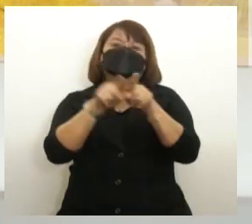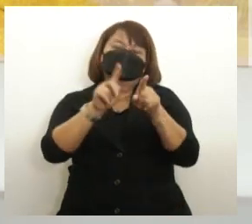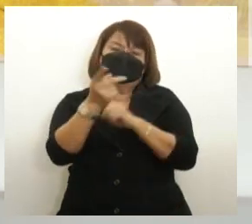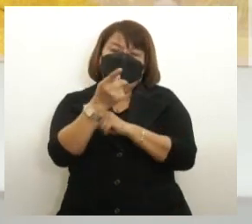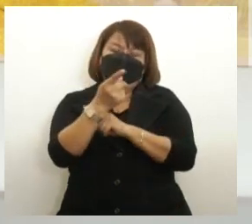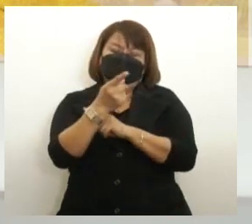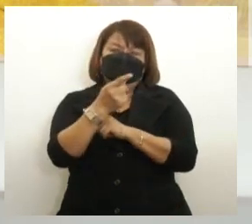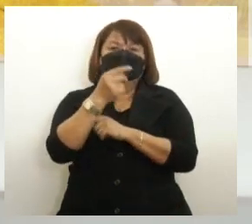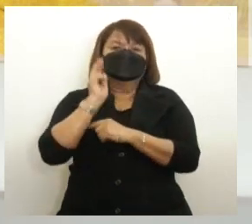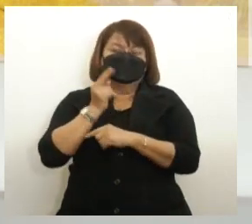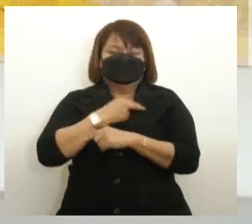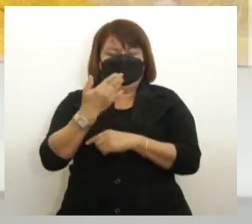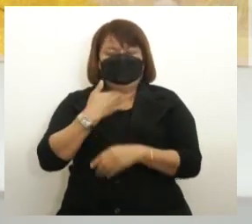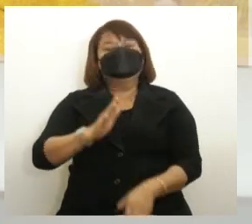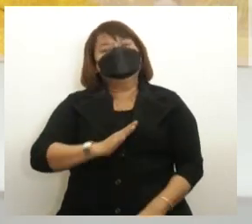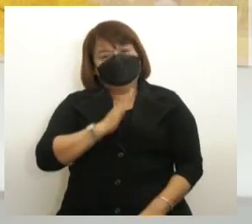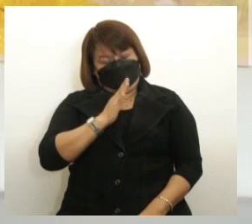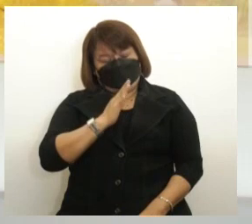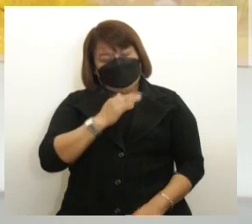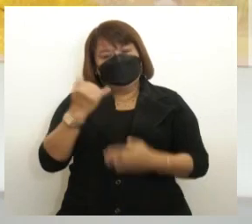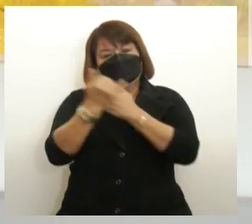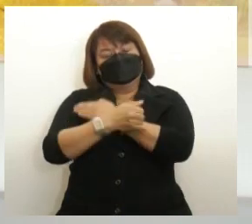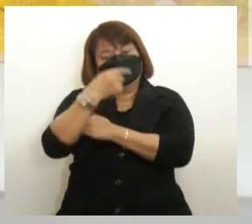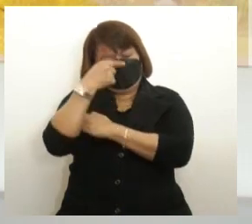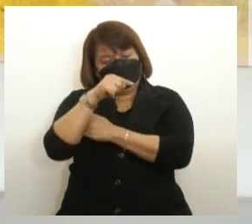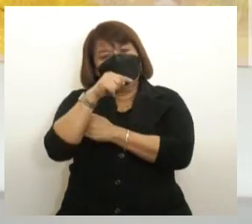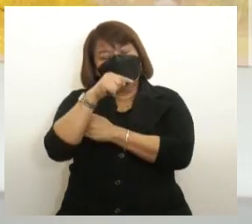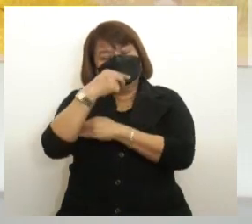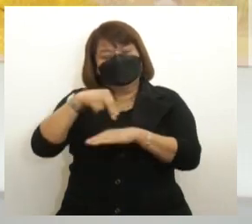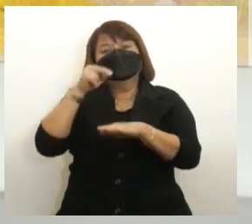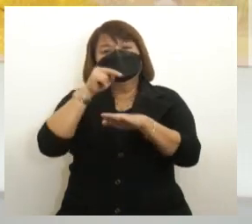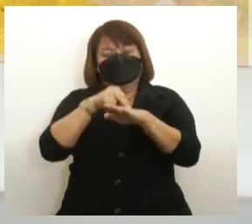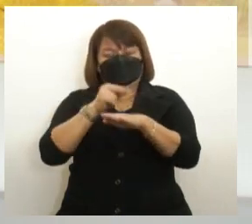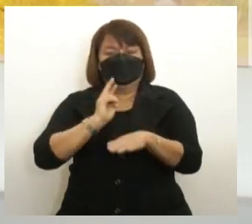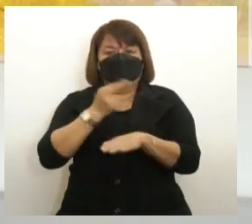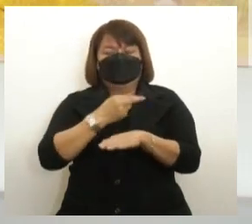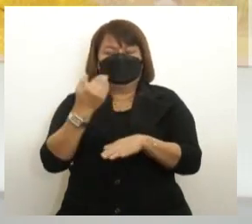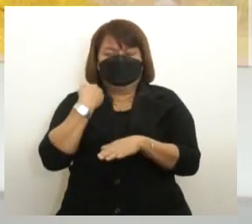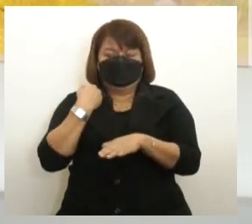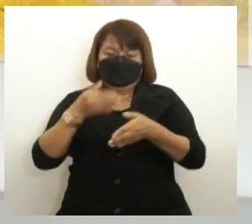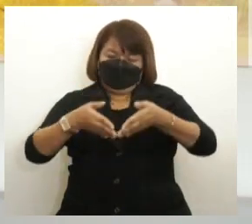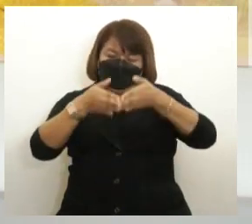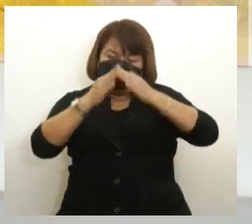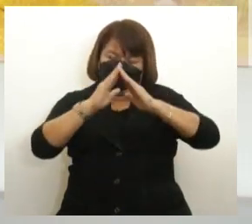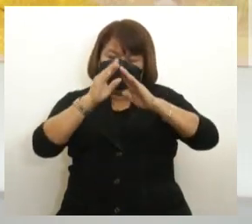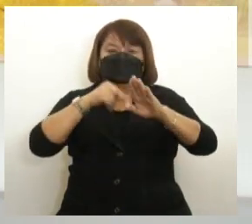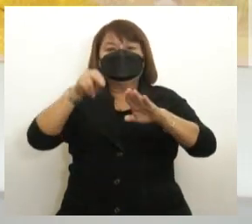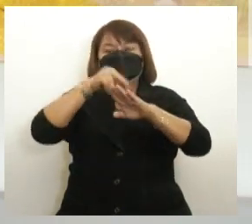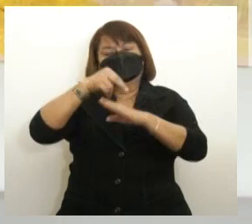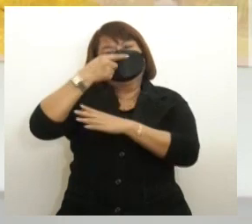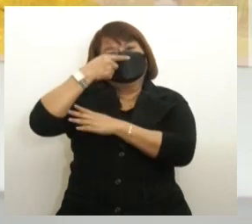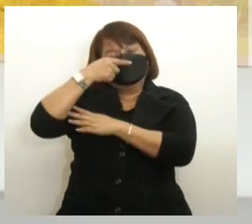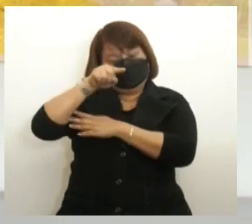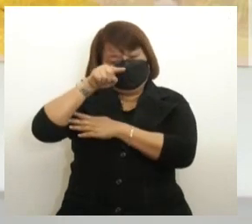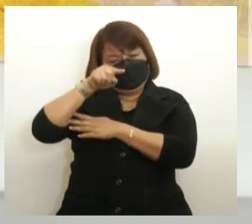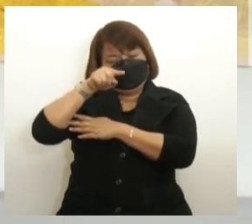าหากเรามีความภาคภูมิใจในความเป็นชาติของพวกเราก่อจะก่อกำเนิดเป็นชาติไทยความ